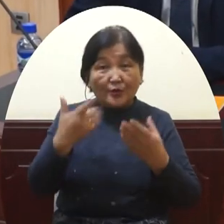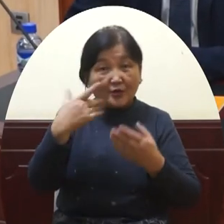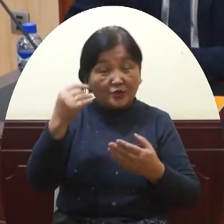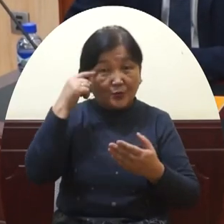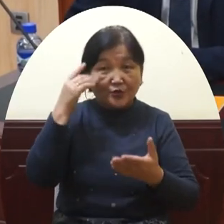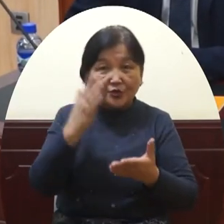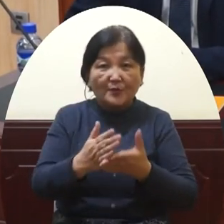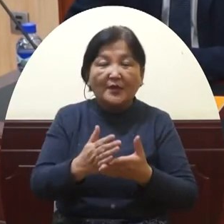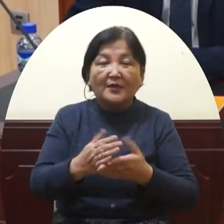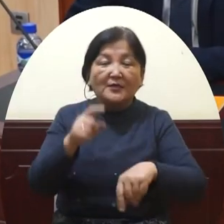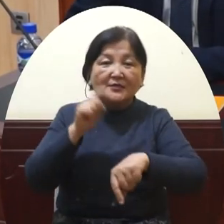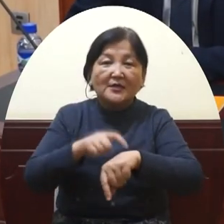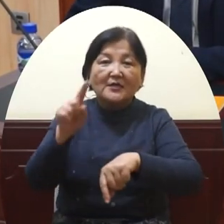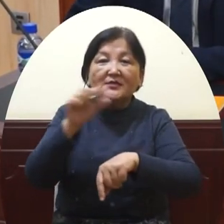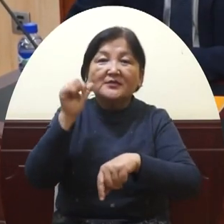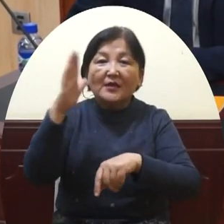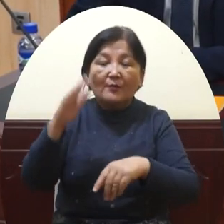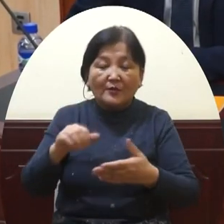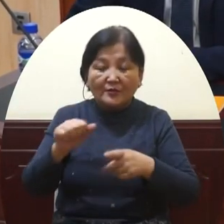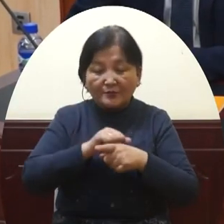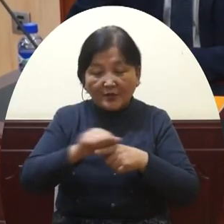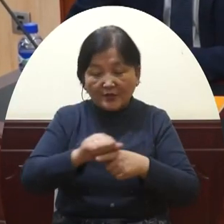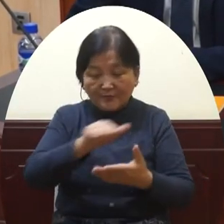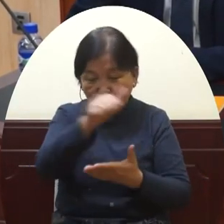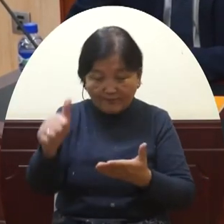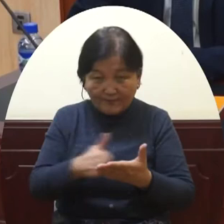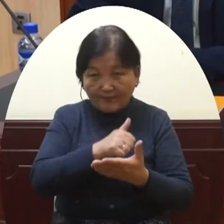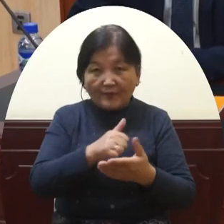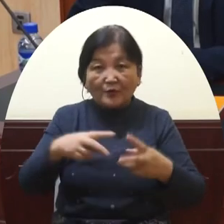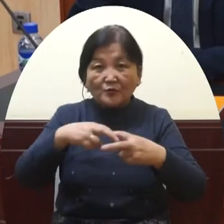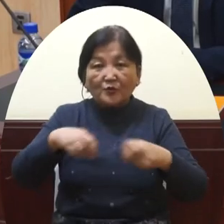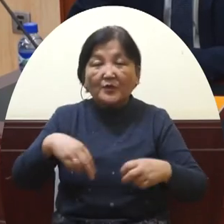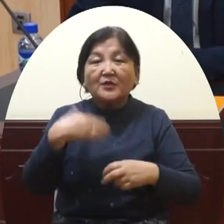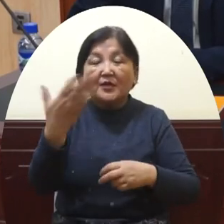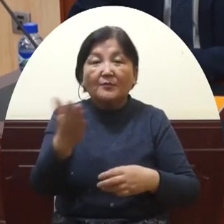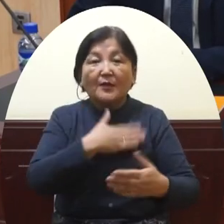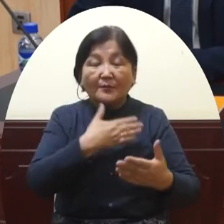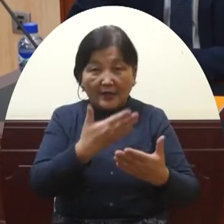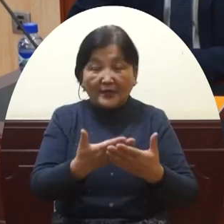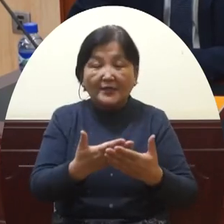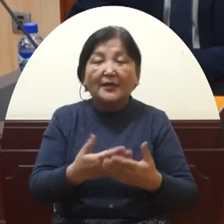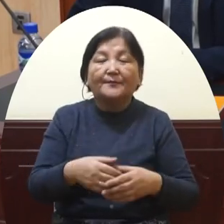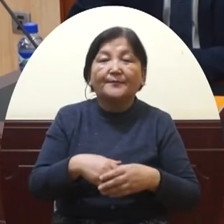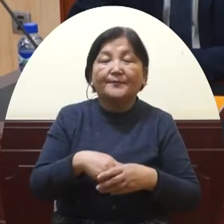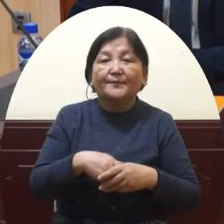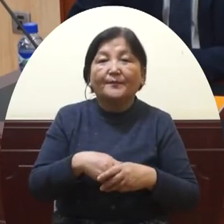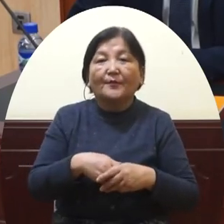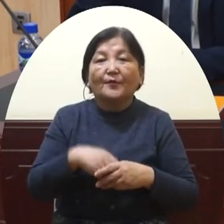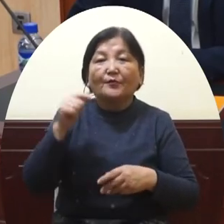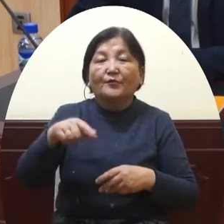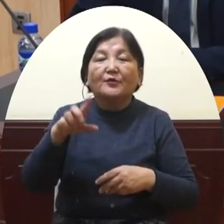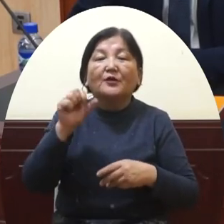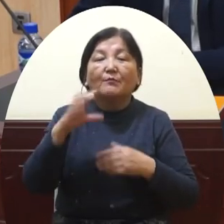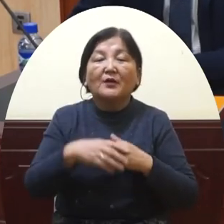бас нэлээд цаг зав бас гаргаж бэлдсэн төчөөд орж юм шиг судлаач гэрэлтэй таньд баярлаж байгаа юм нэлхийлий. Өнөөдрийн бас